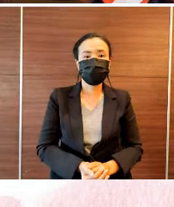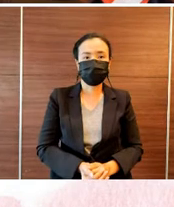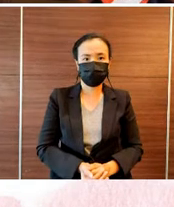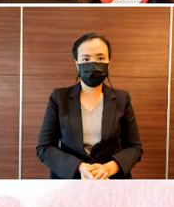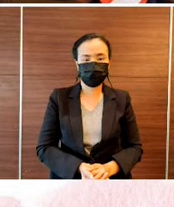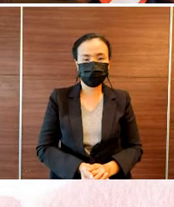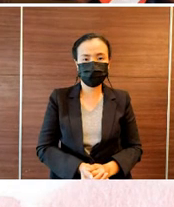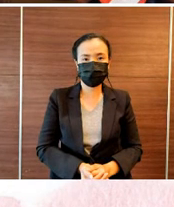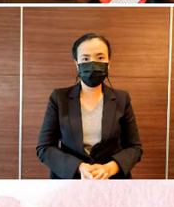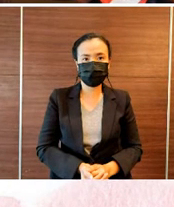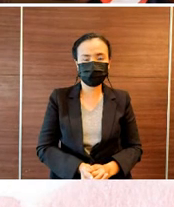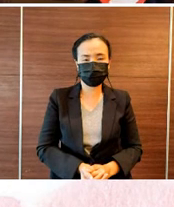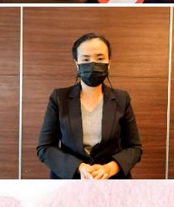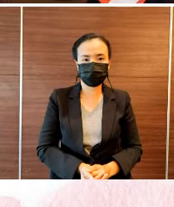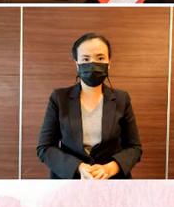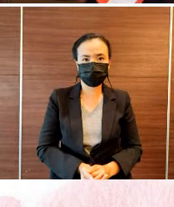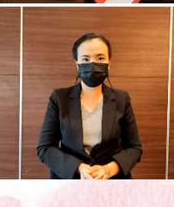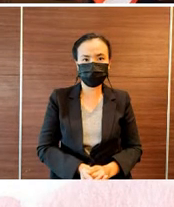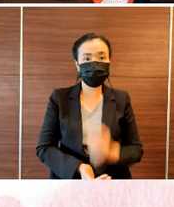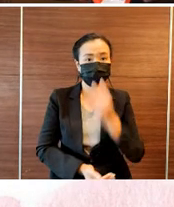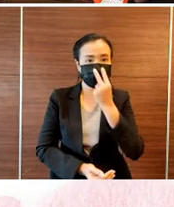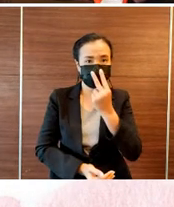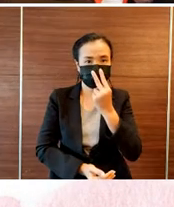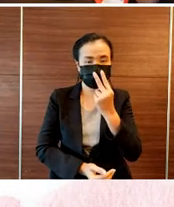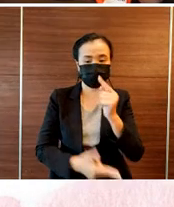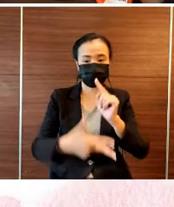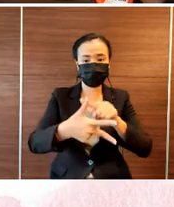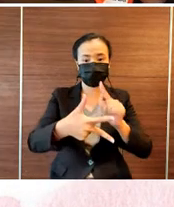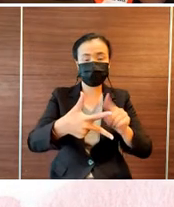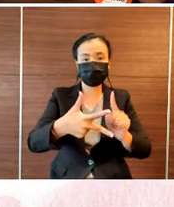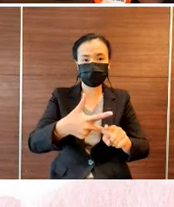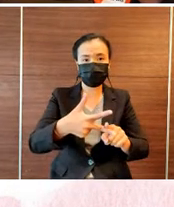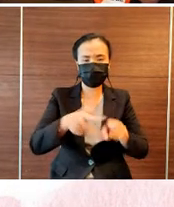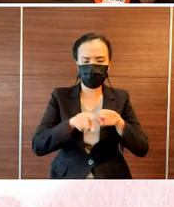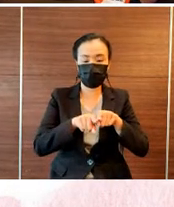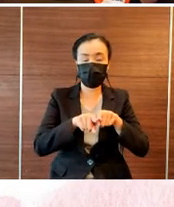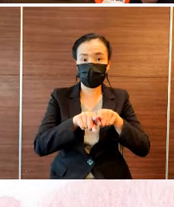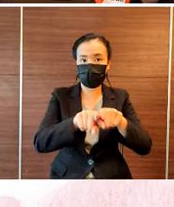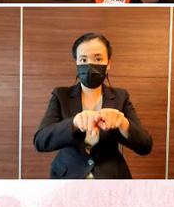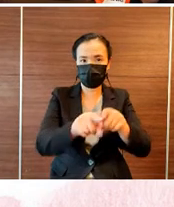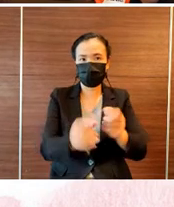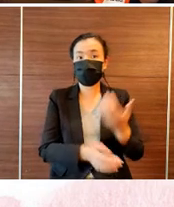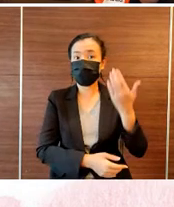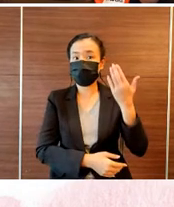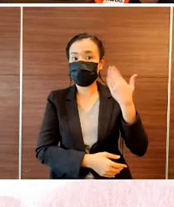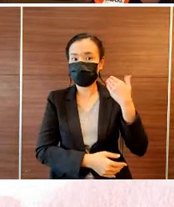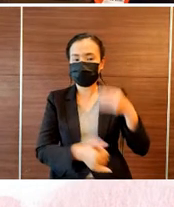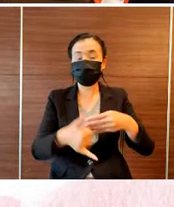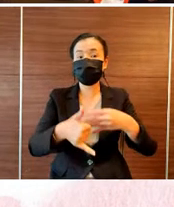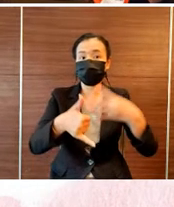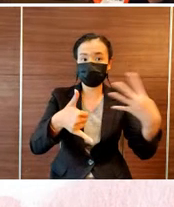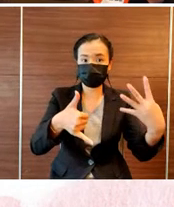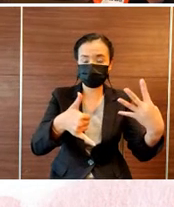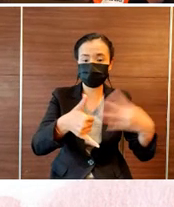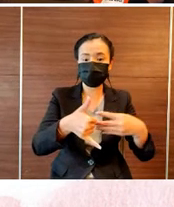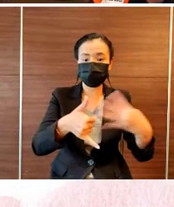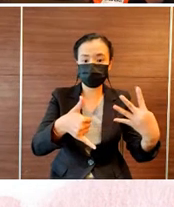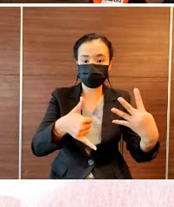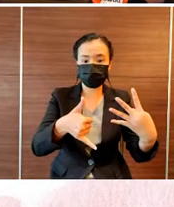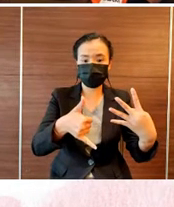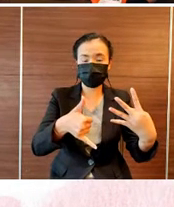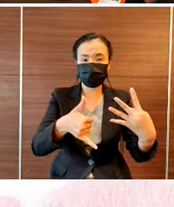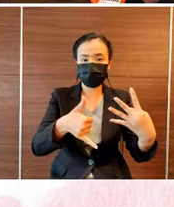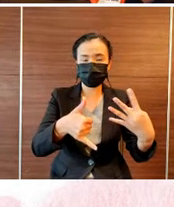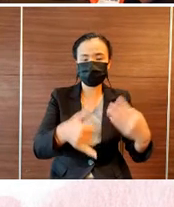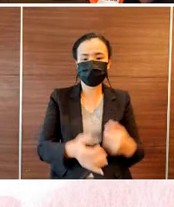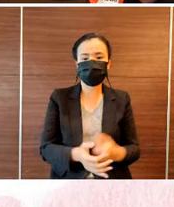ราต้องไปเห็นวงจร3อันเนี้ยคู่กันไปเพราะว่าจริงๆเมื่อกี้เวลาเราพูดเรื่องความหลากหลายทางเพศอะค่ะมันก็มีคนพยายามพูดว่